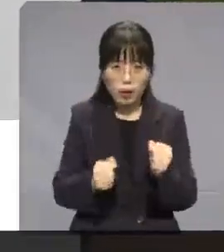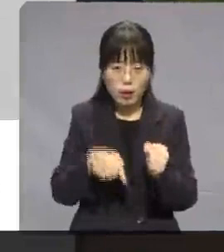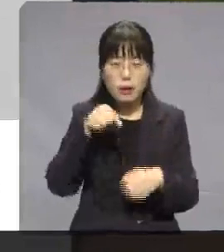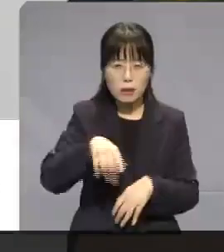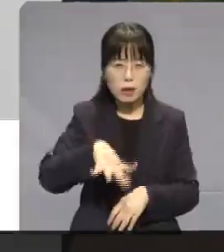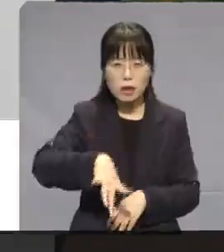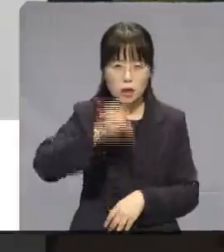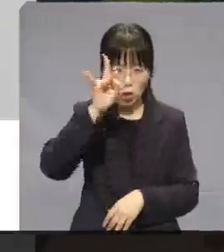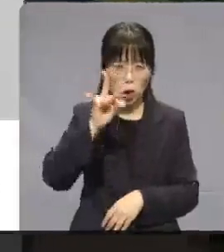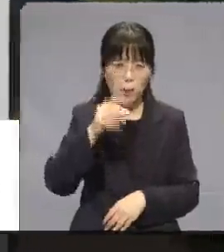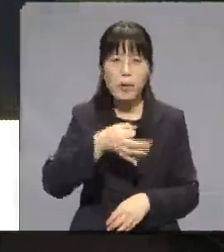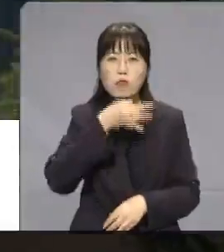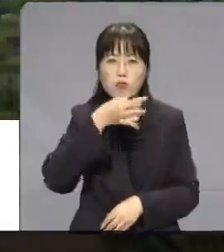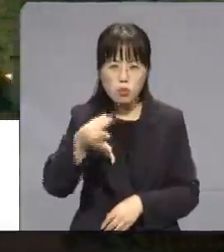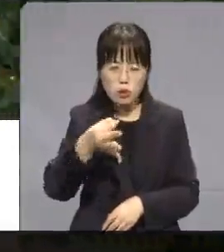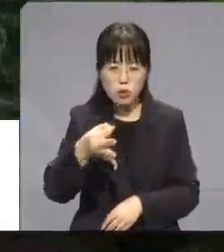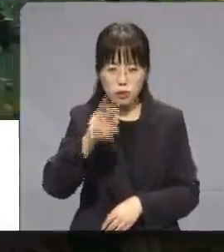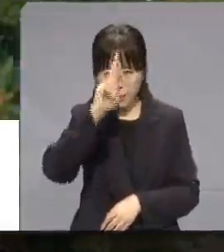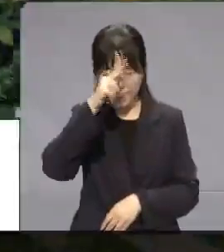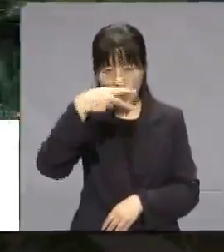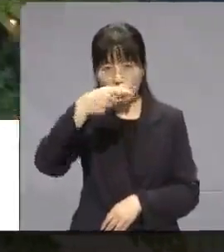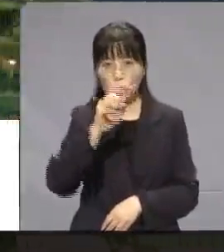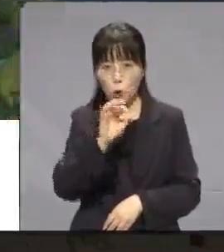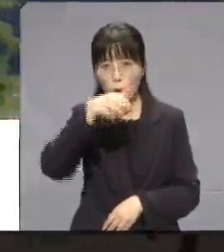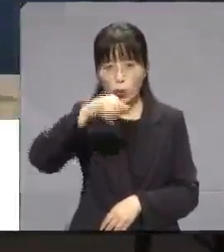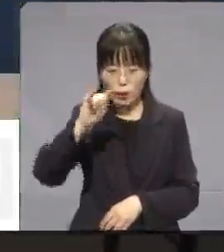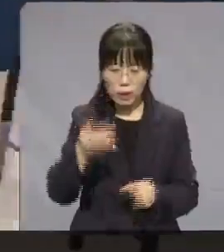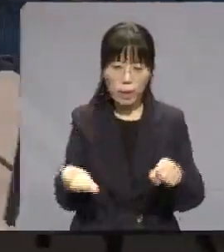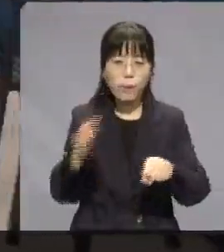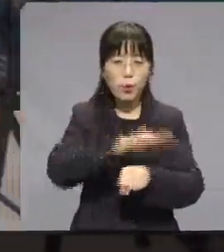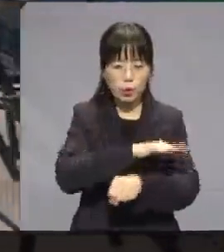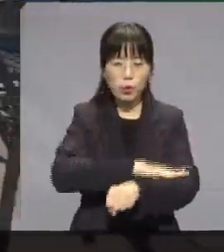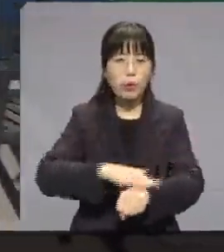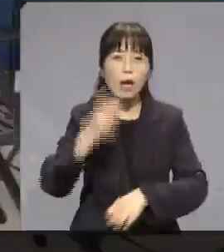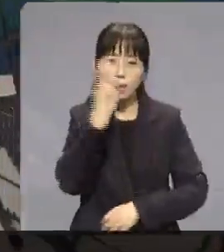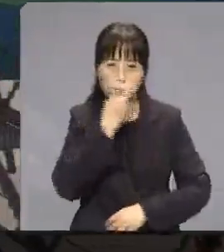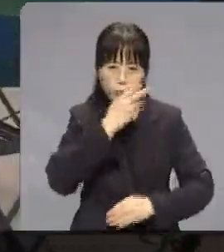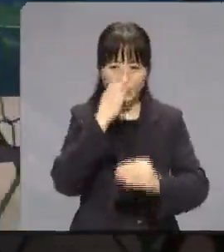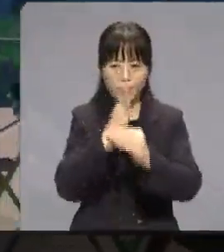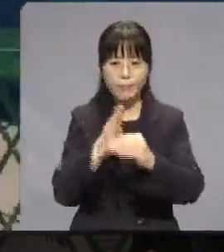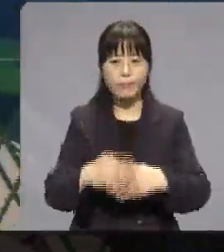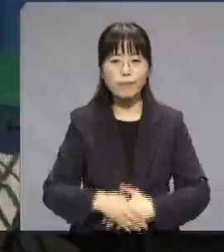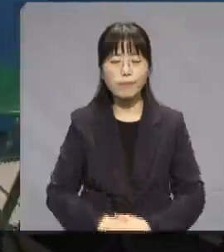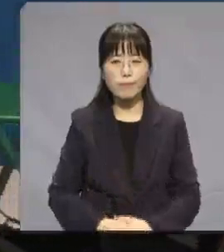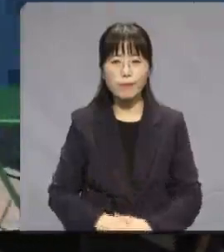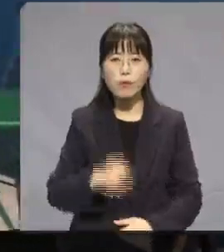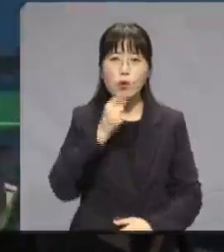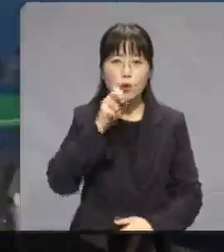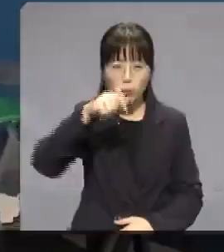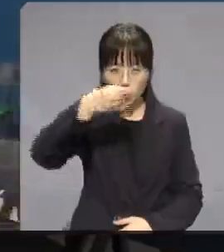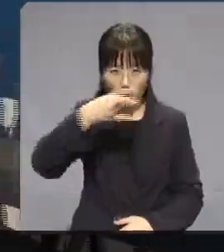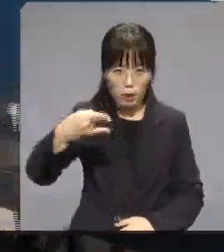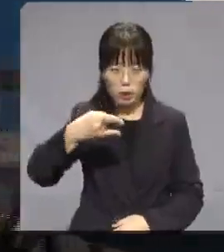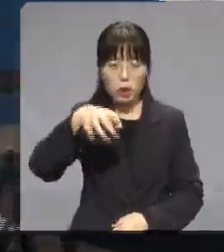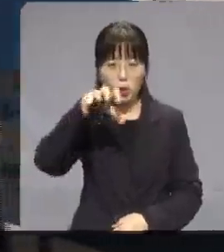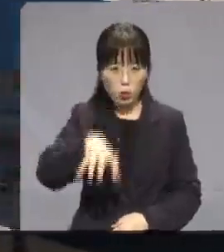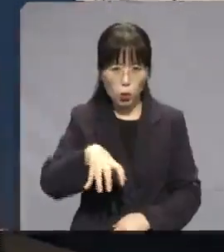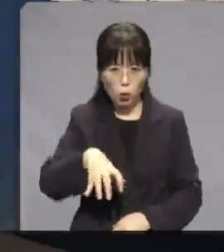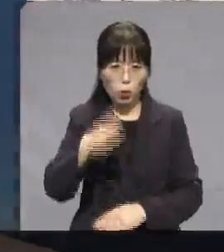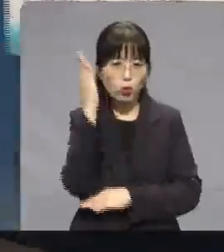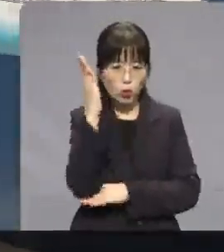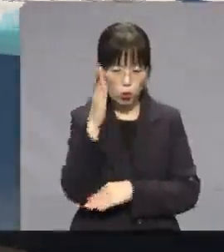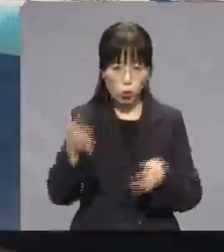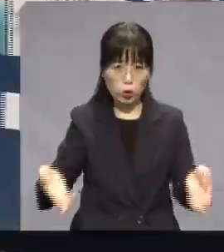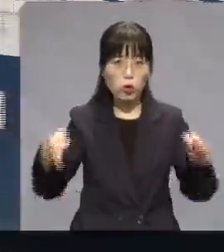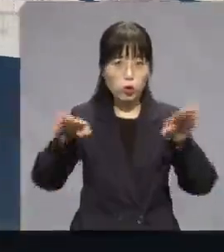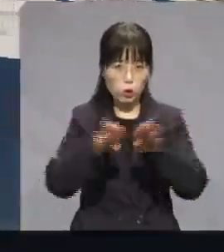소무의도의 시조라고 불리우는 박동기 씨의 묘도 잘 보존되어 있습니다. 소무의도 휴식공간